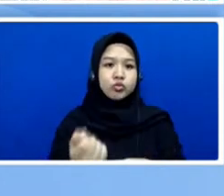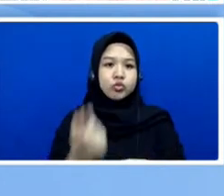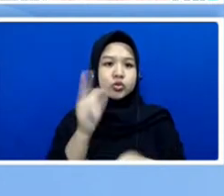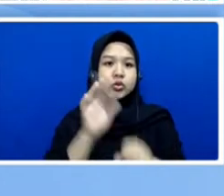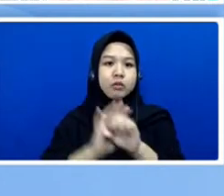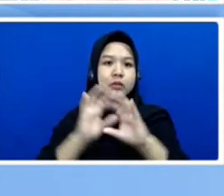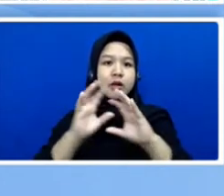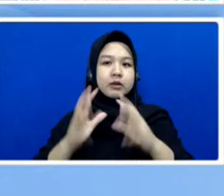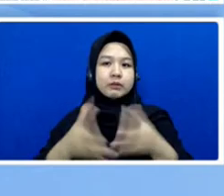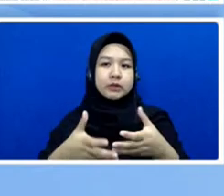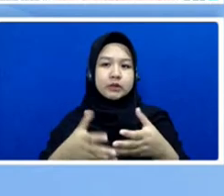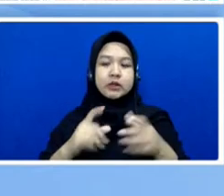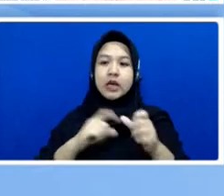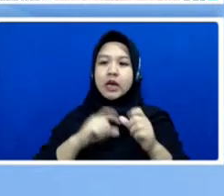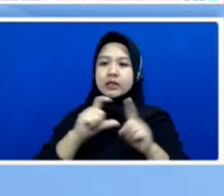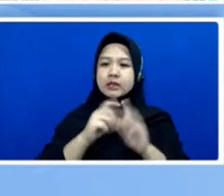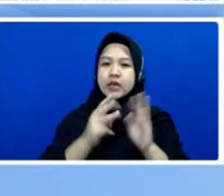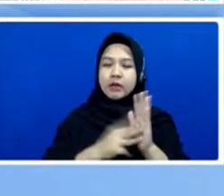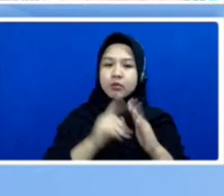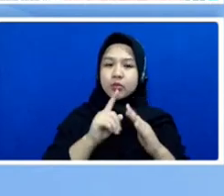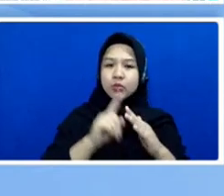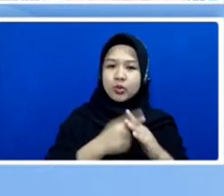Jadi SBM itu mulai September